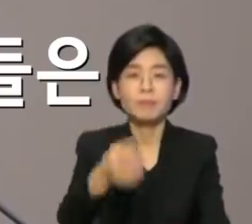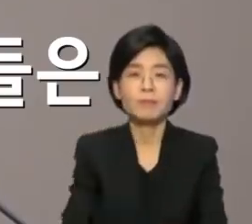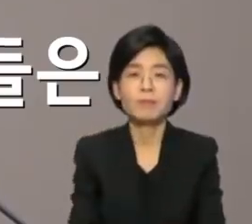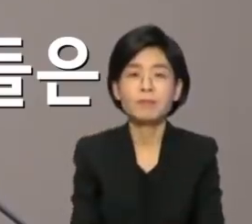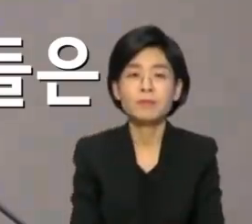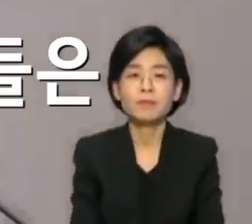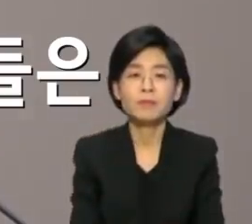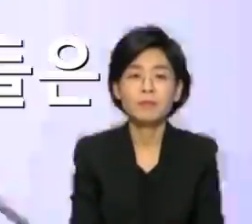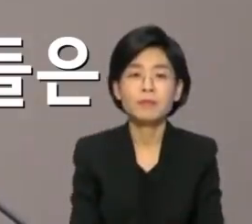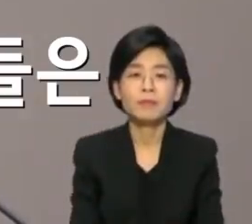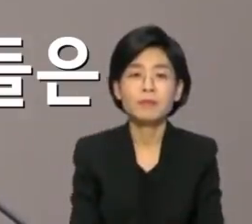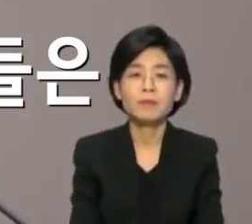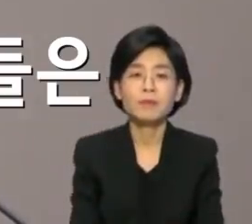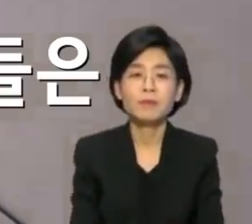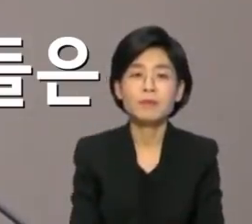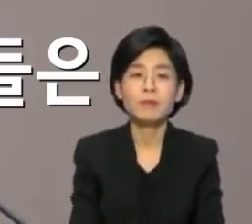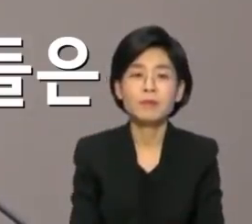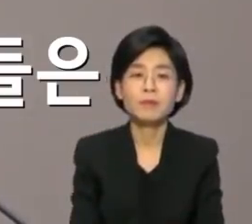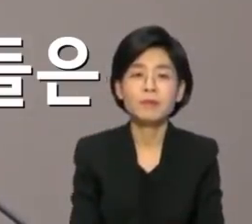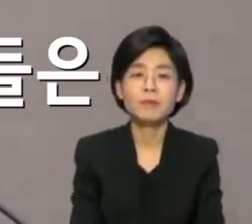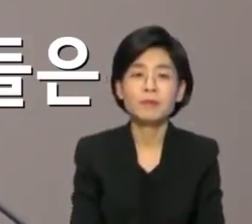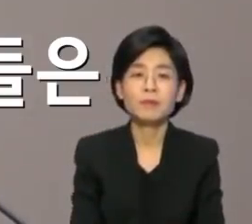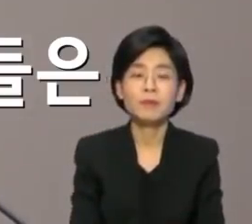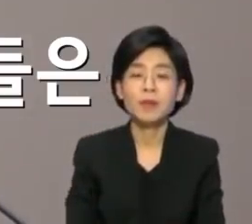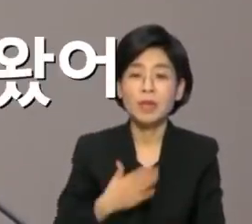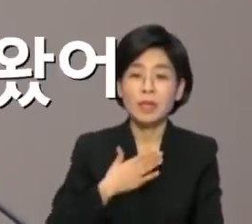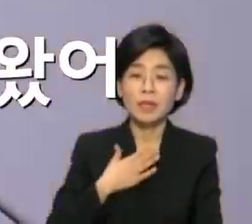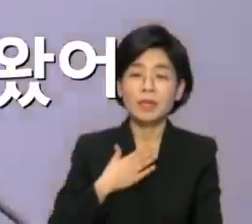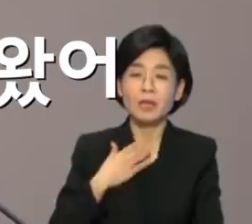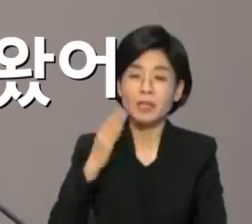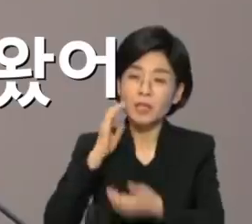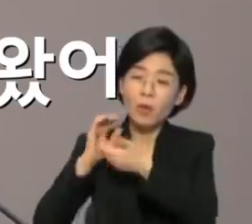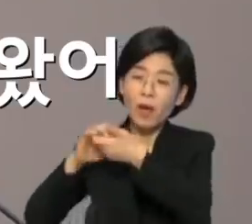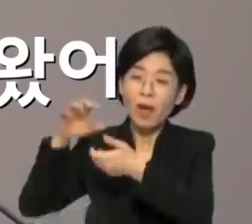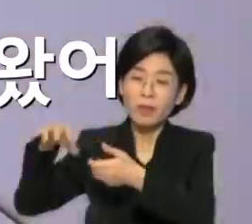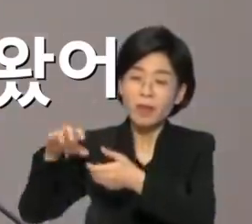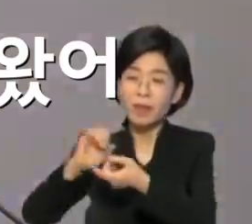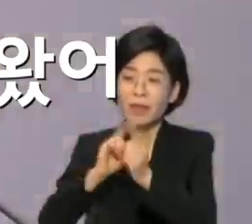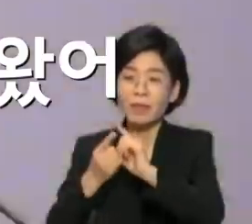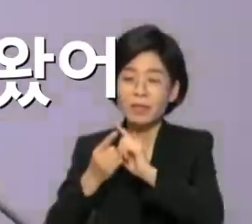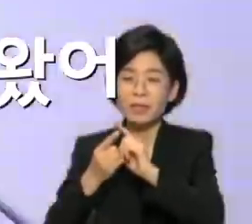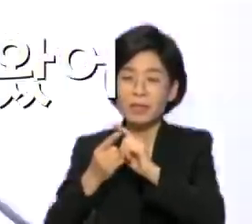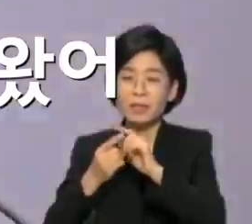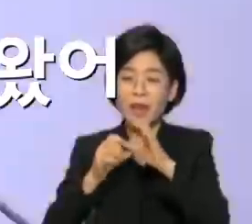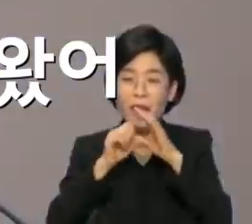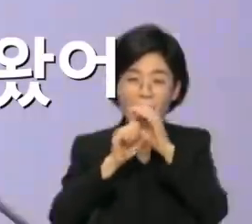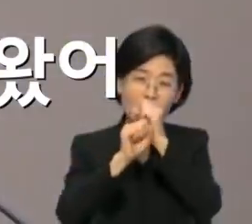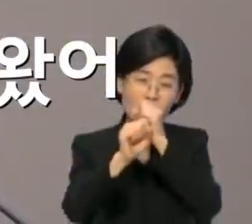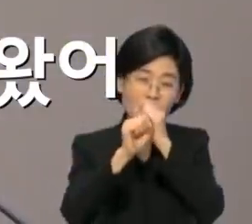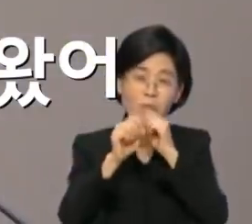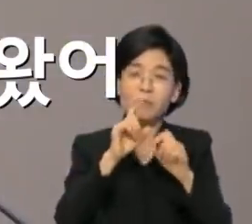청와대 스피커라는 소리를 듣고 의장도 참았어요. 그런데 그 비슷한 말이 오늘 또 나와요.